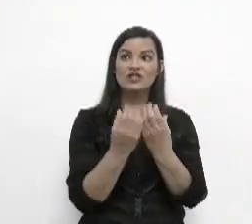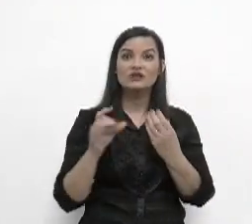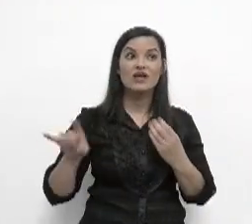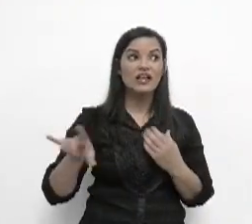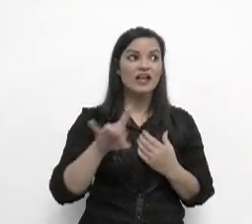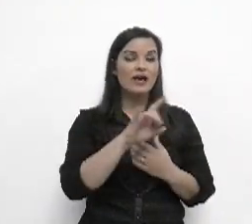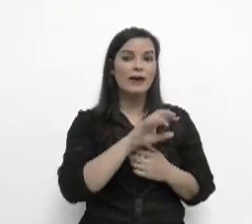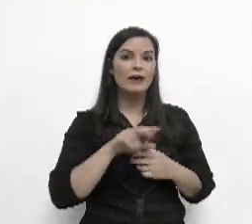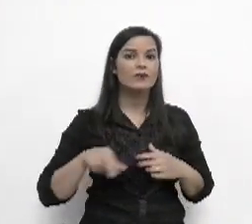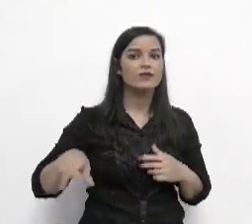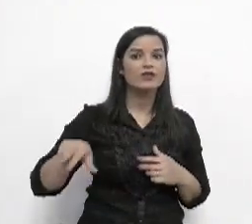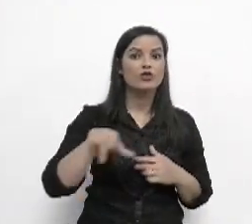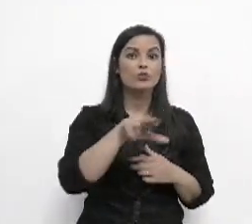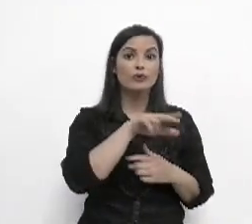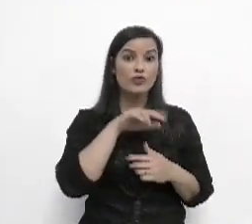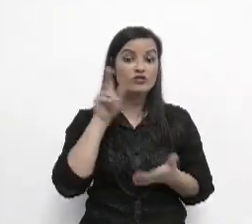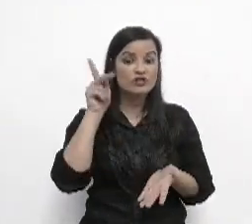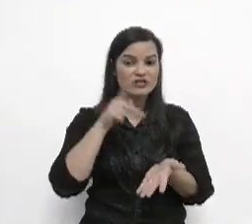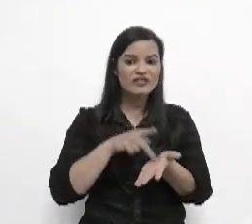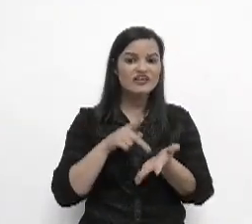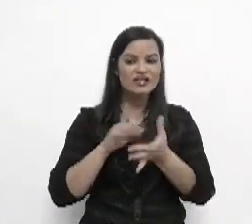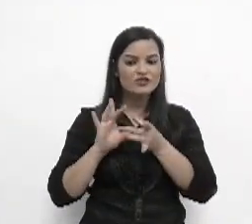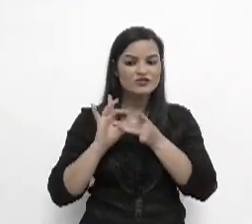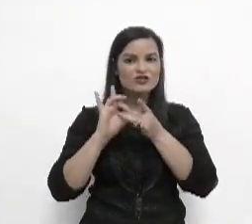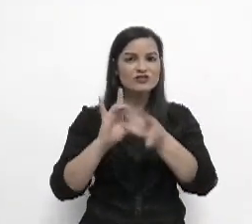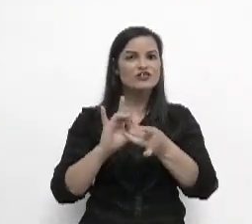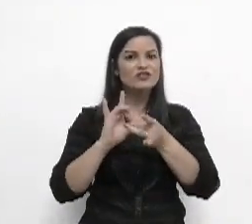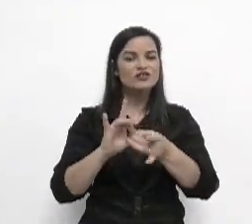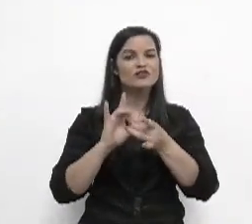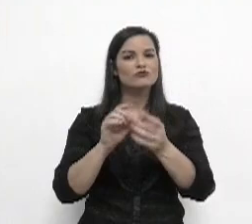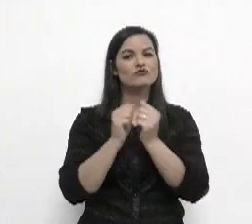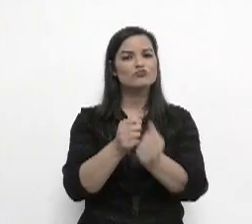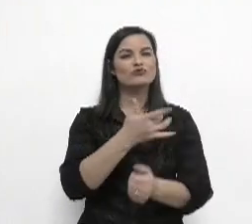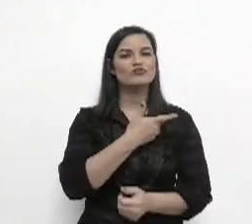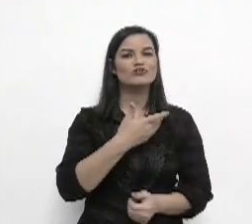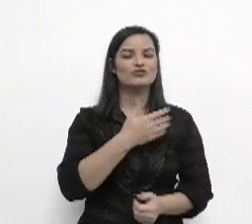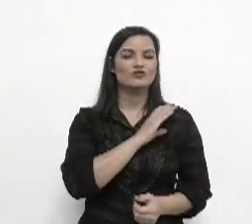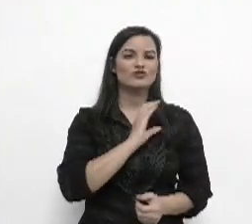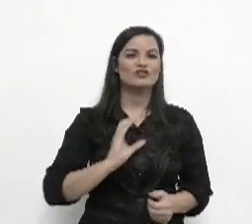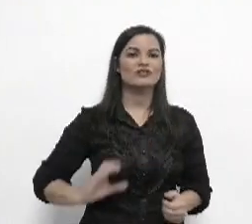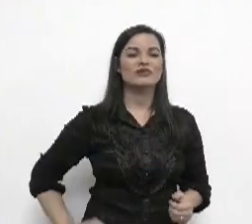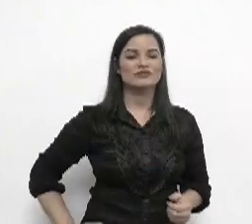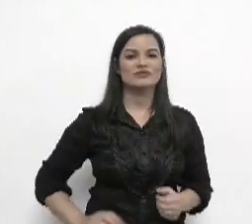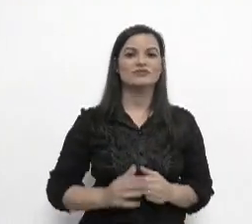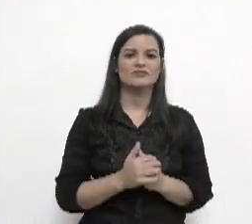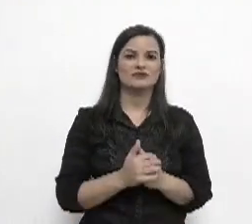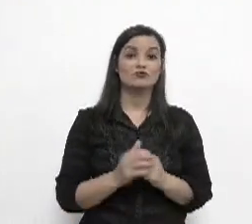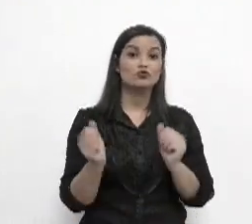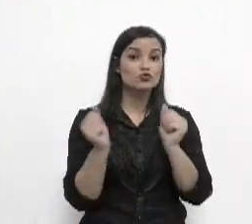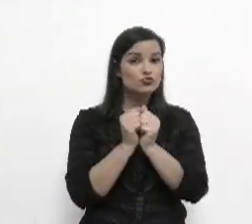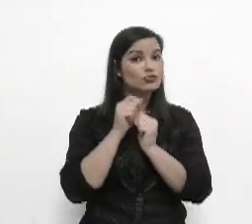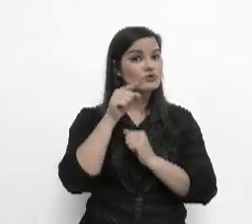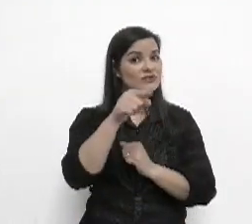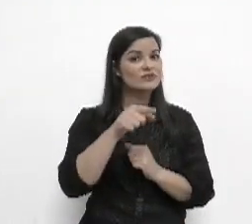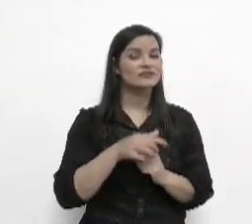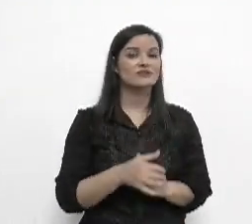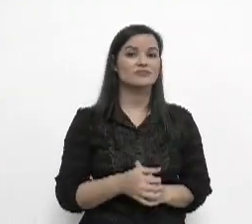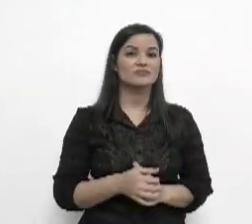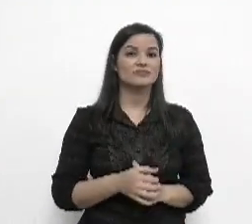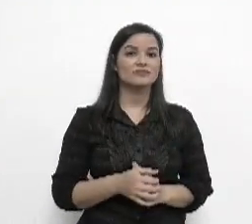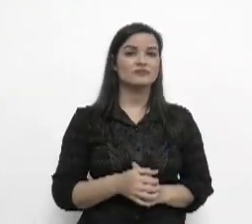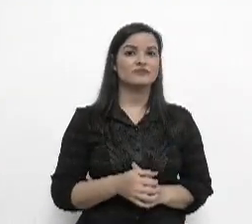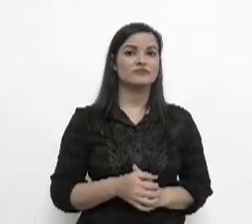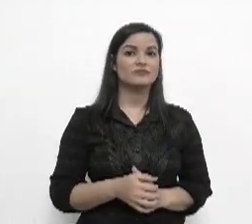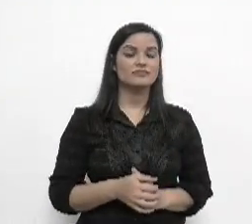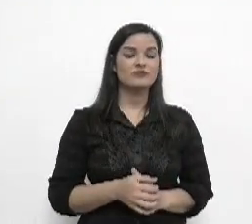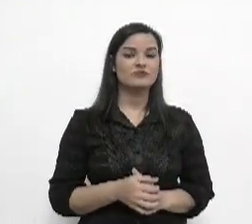percebam que todos aqui presentes são irmãos em Cristo com você. 우리가 사역을 하다 보면 서로 경쟁도 합니다. No ministério também